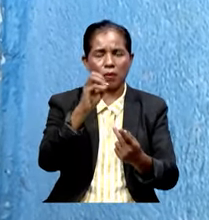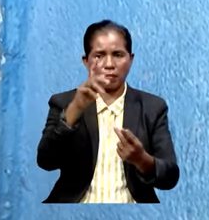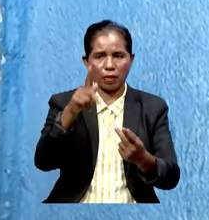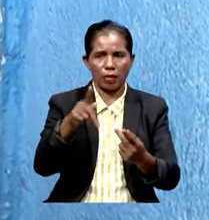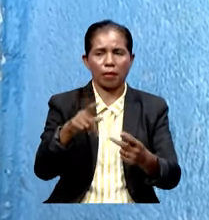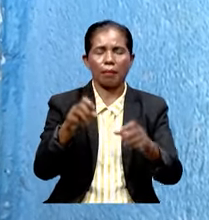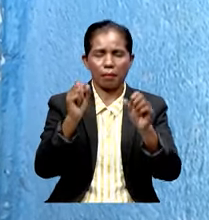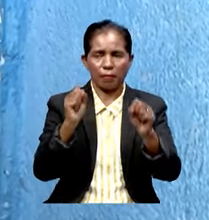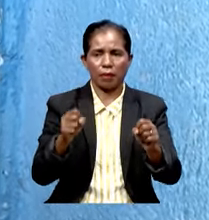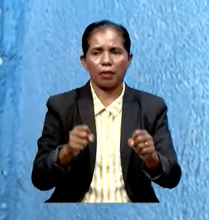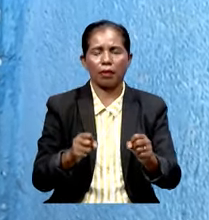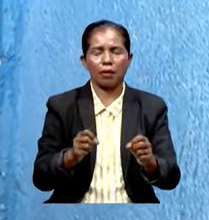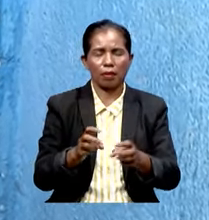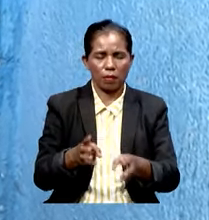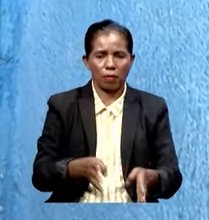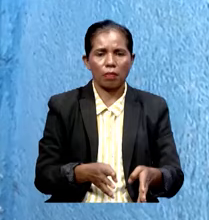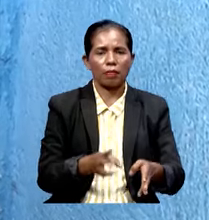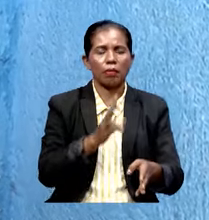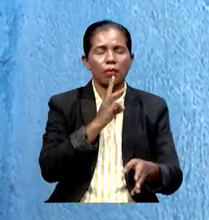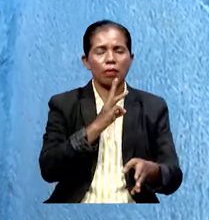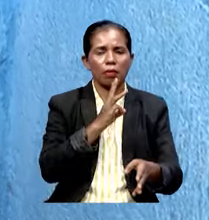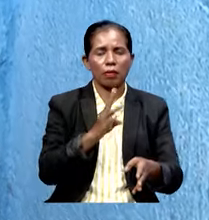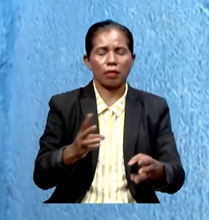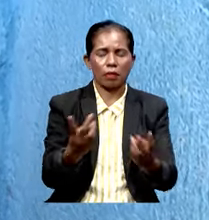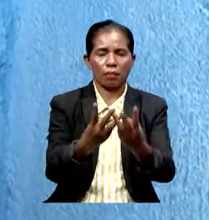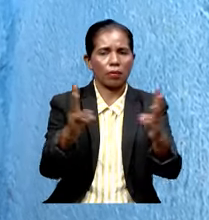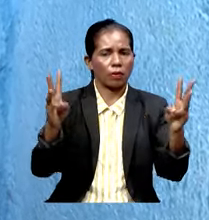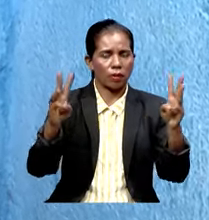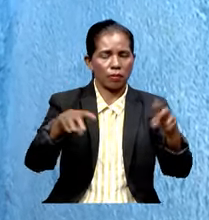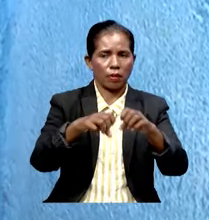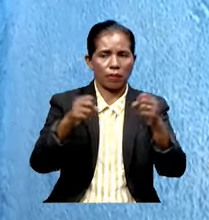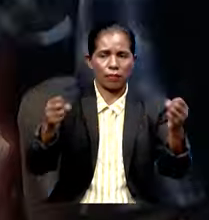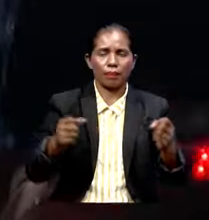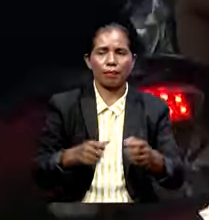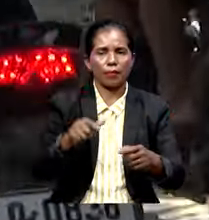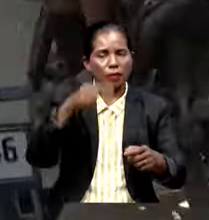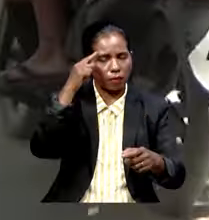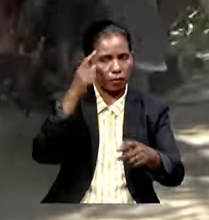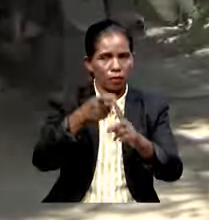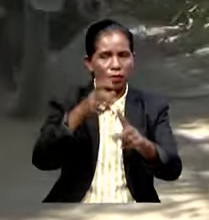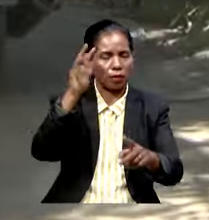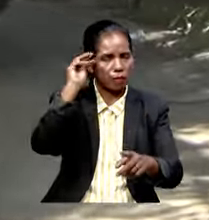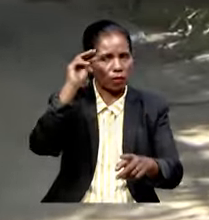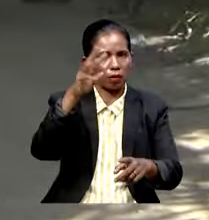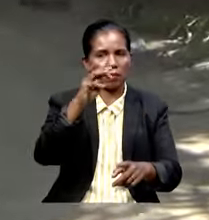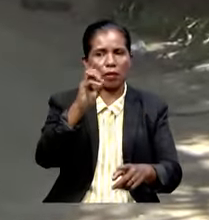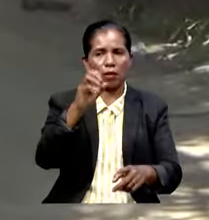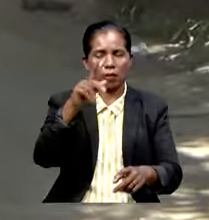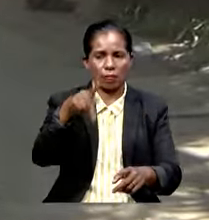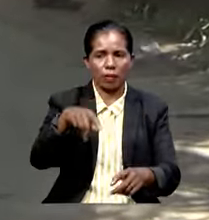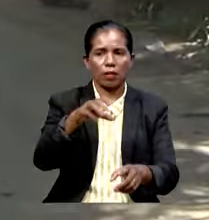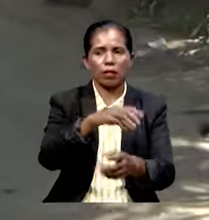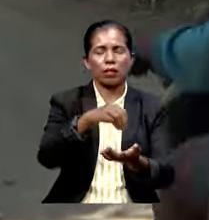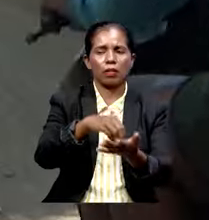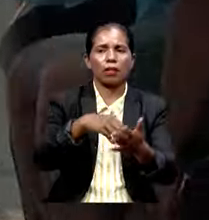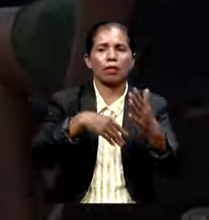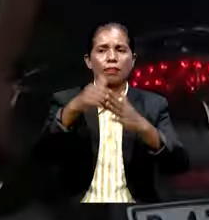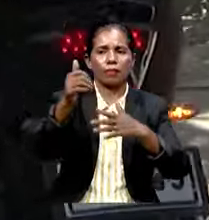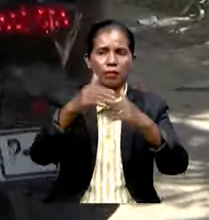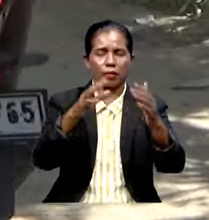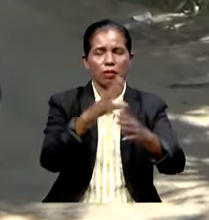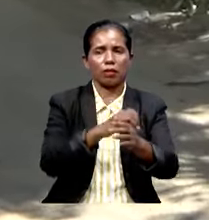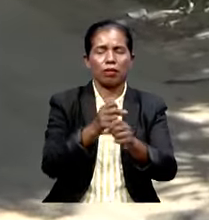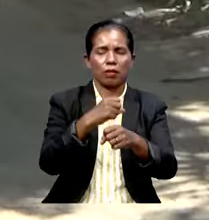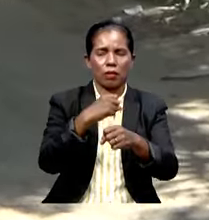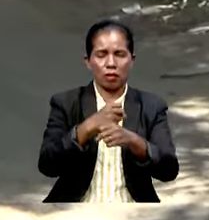menos moru sir ne banene bele sobu. Dadau ne govern li usi minister obras publika hau investe ia are infrastruktura odi